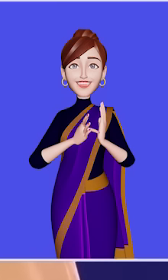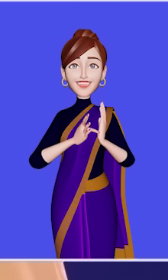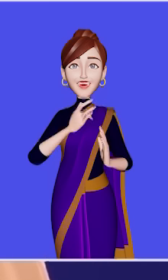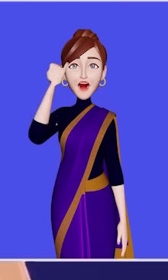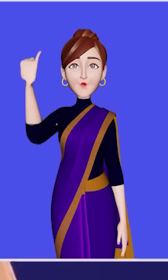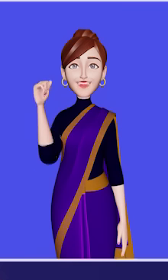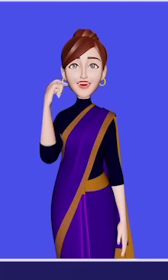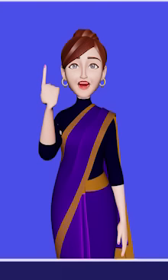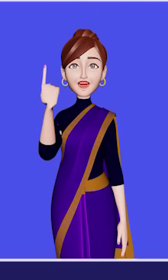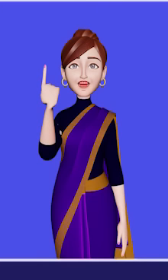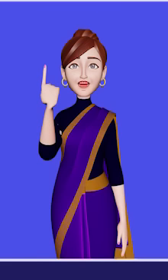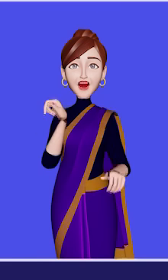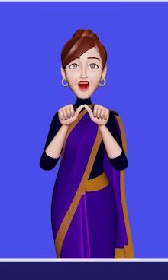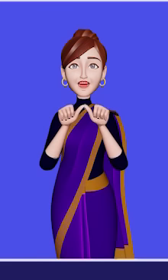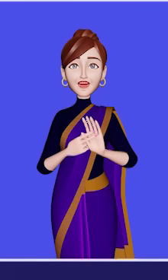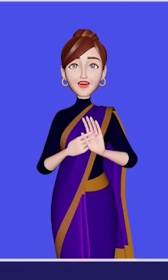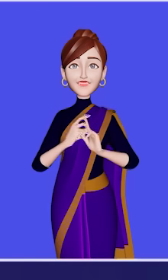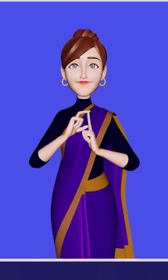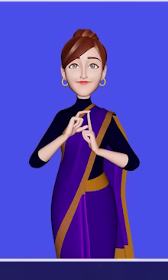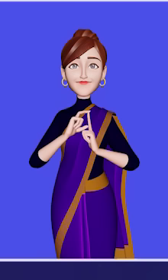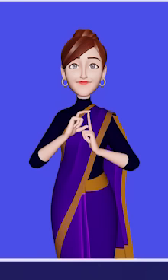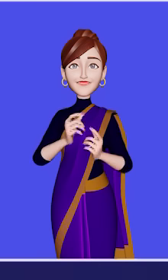टेक एनेबल्ड इकोसिस्टम का उदाहरण है।